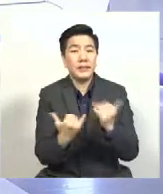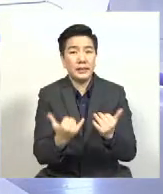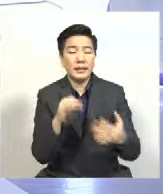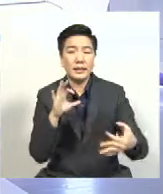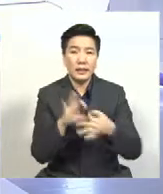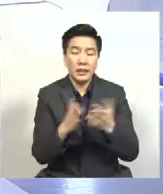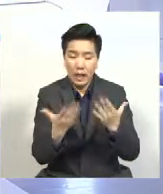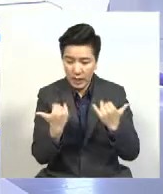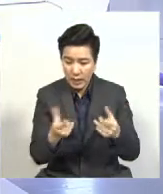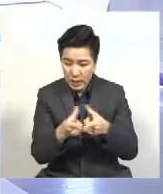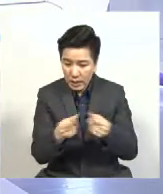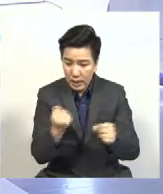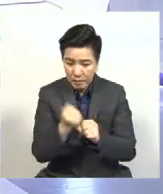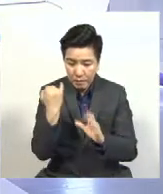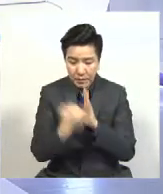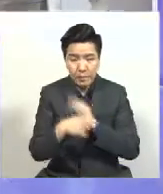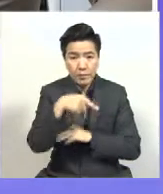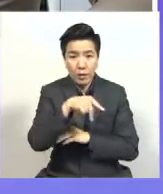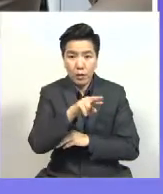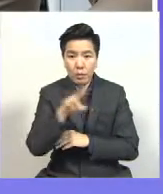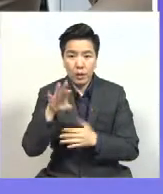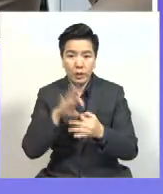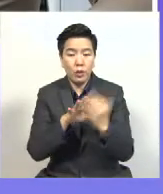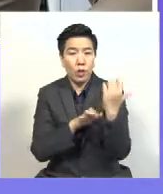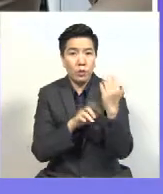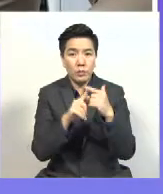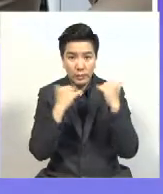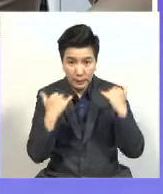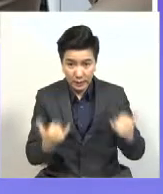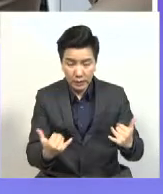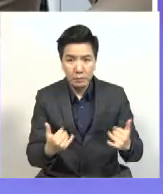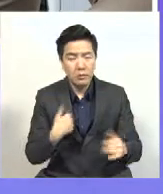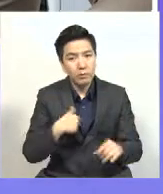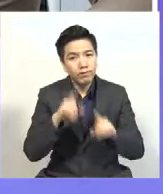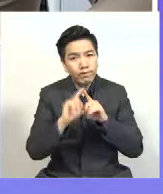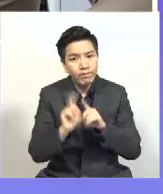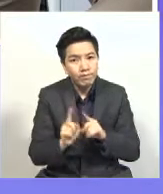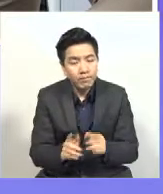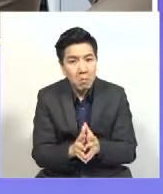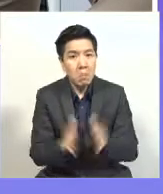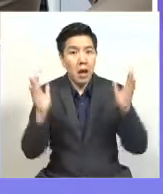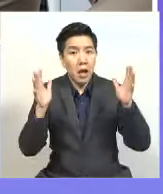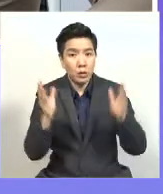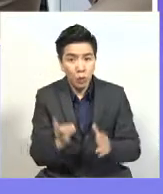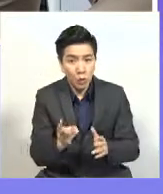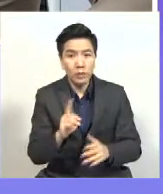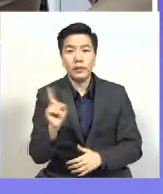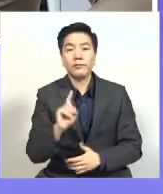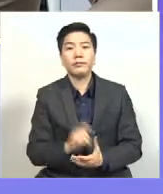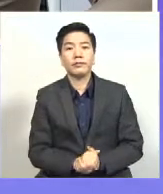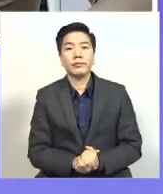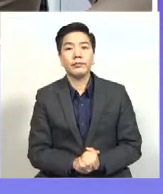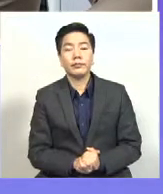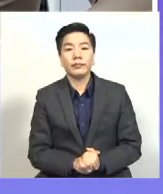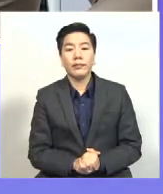ดีความที่เกี่ยวข้องกับความผิดตามพ.ร.บ.คอมพิวเตอร์เนี่ยในปัจจุบันนั้นมีมากน้อยขนาดไหนคะ ครับเฉพา